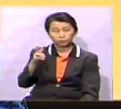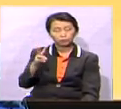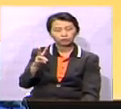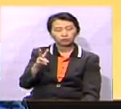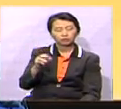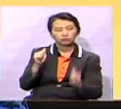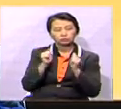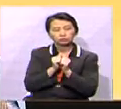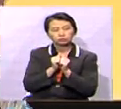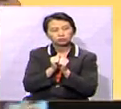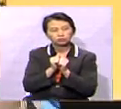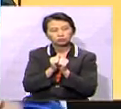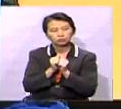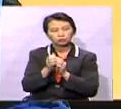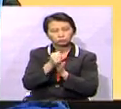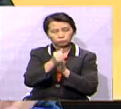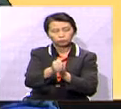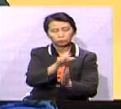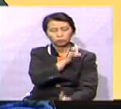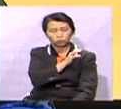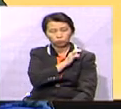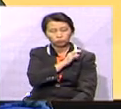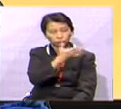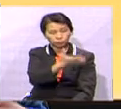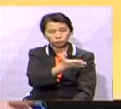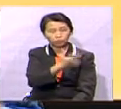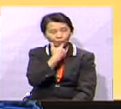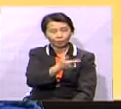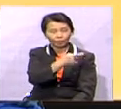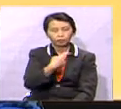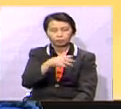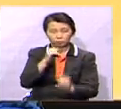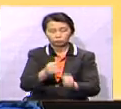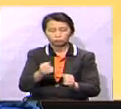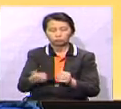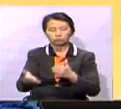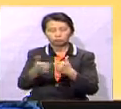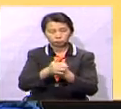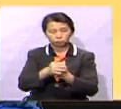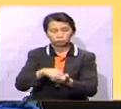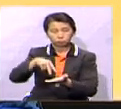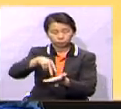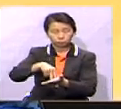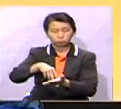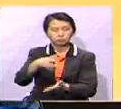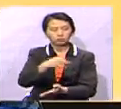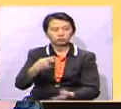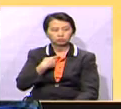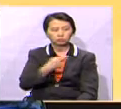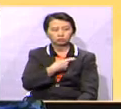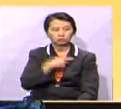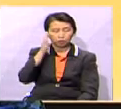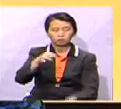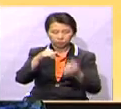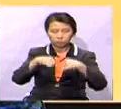2015-2016 dengan kepimpinan Coach Ella in the field, kita dapat comeback, yeah? Dan itulah, kita